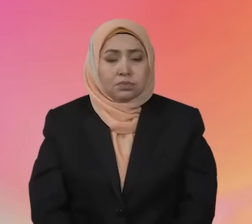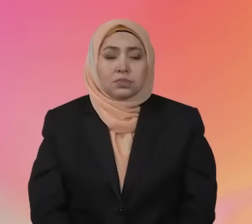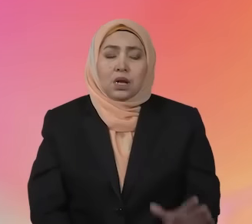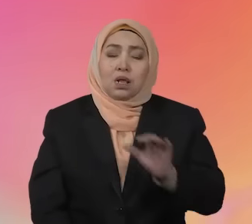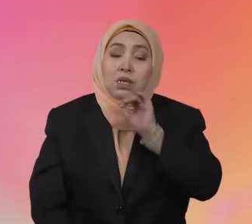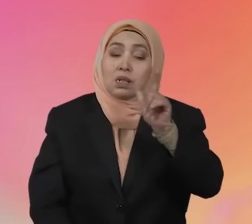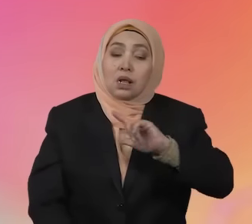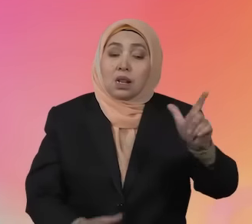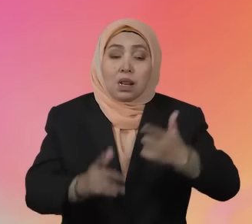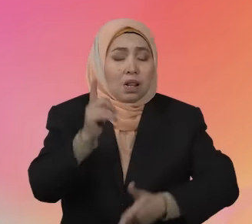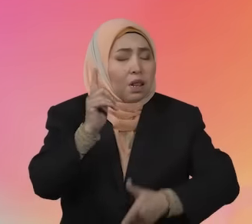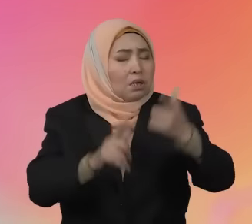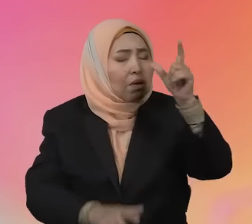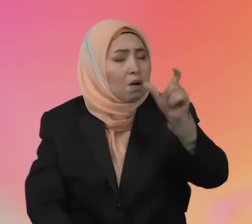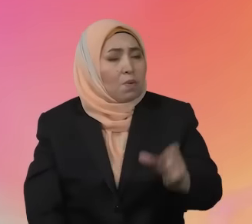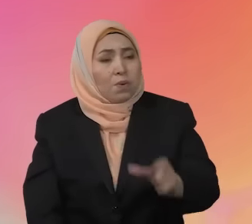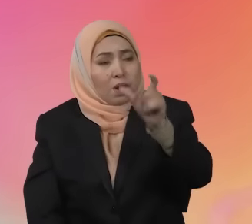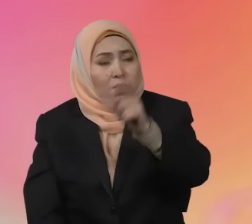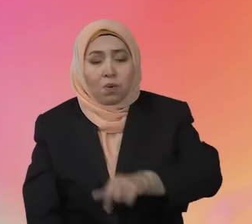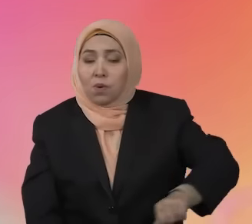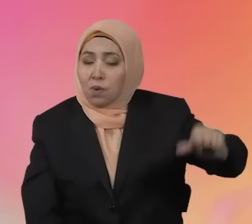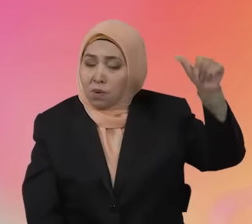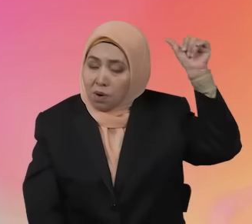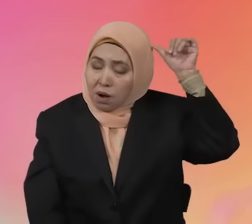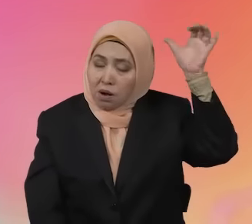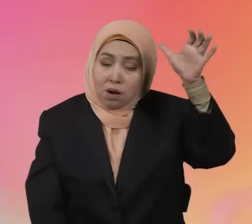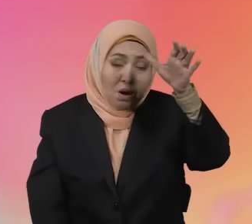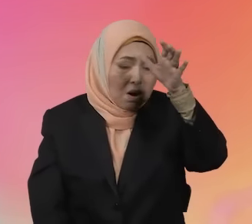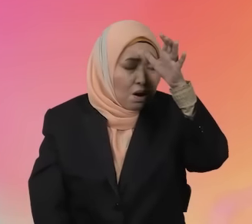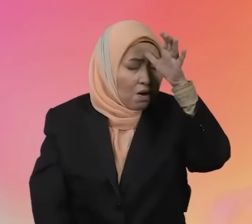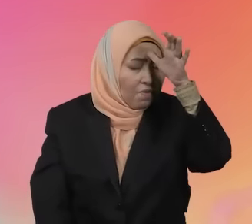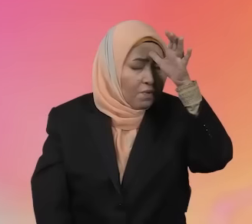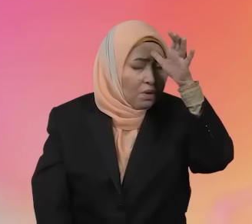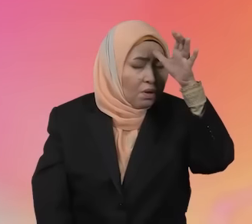Ma kana lil musyrikin an